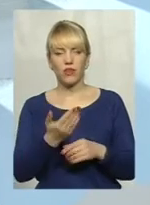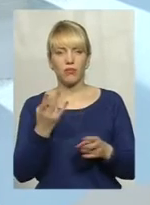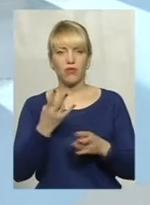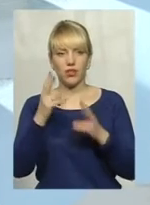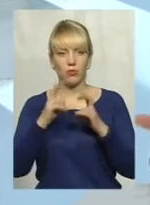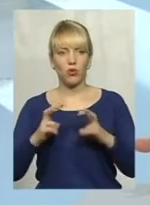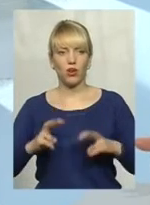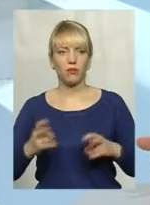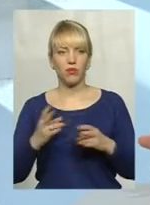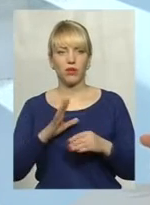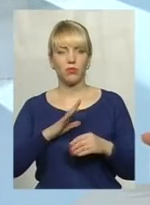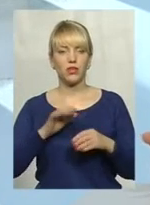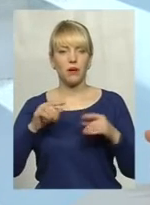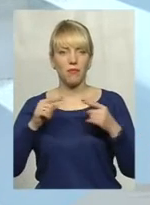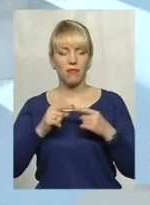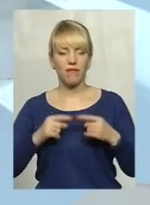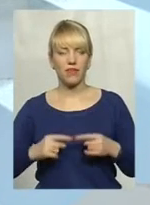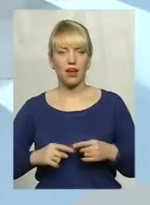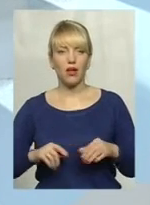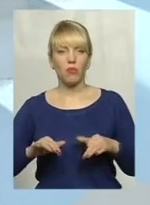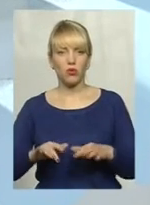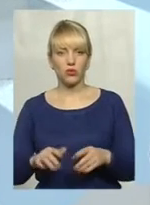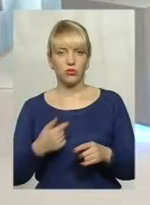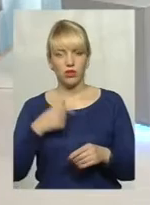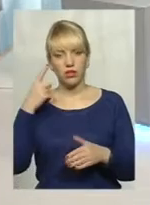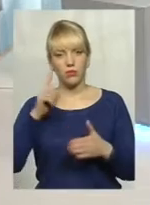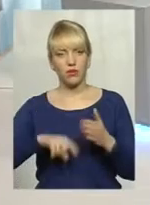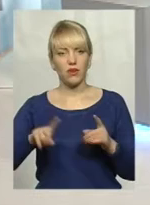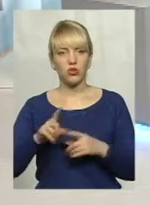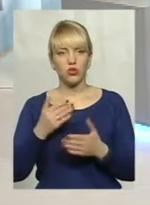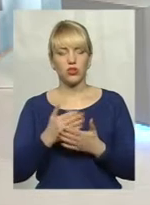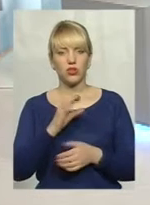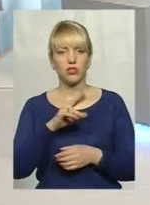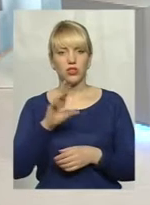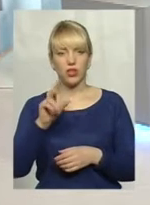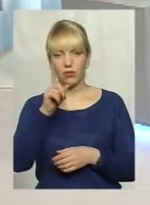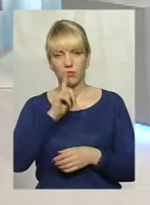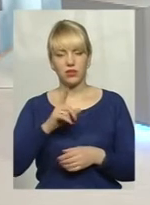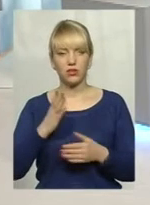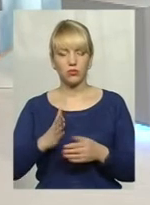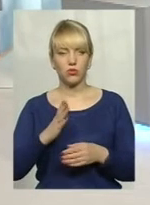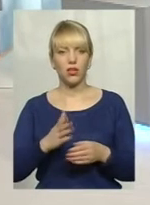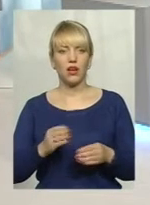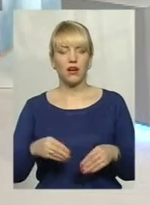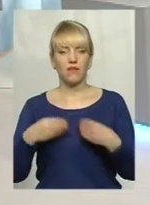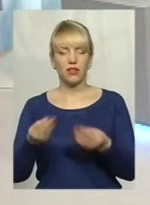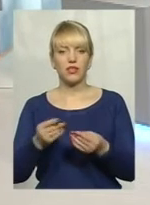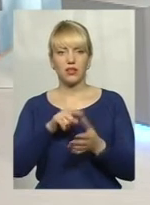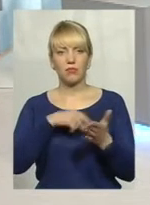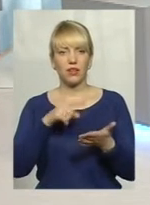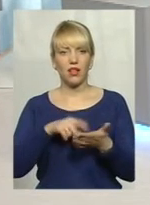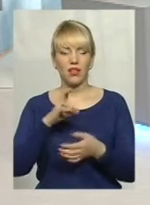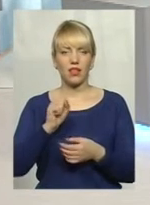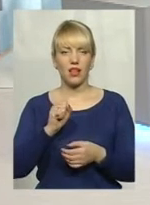тобто має бути певна процедура. Я сподіваюся, що десь у січні місяці все ж таки буде винесене питання на сесію і воно буде